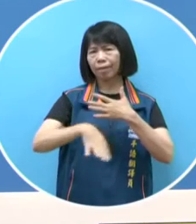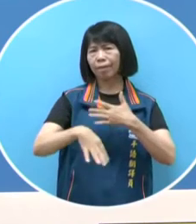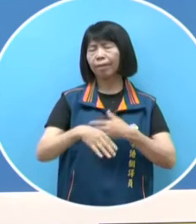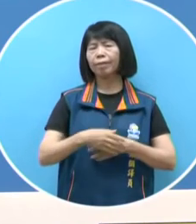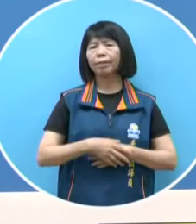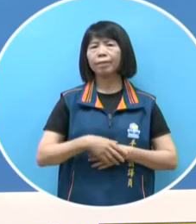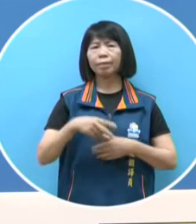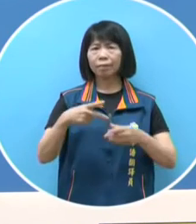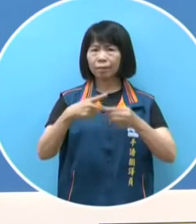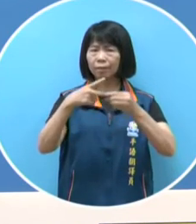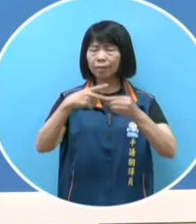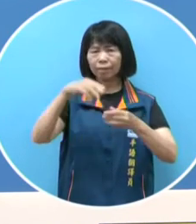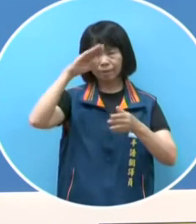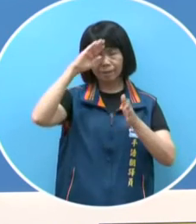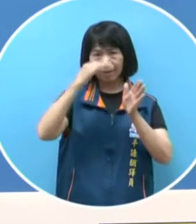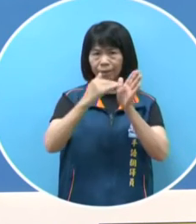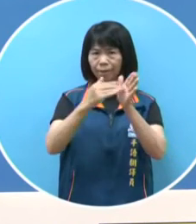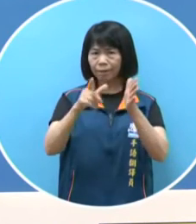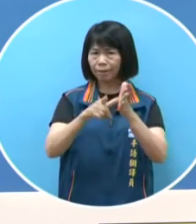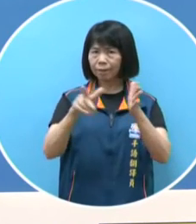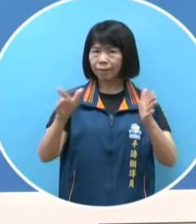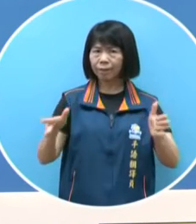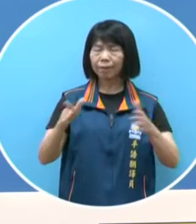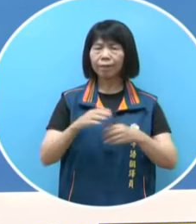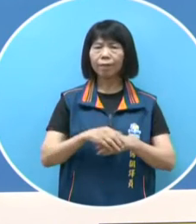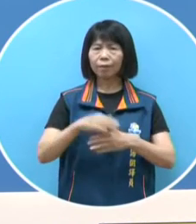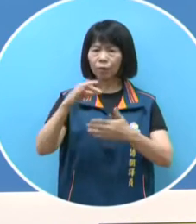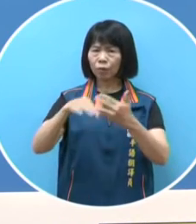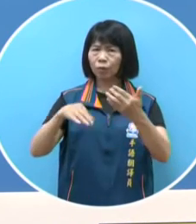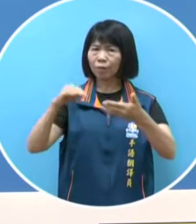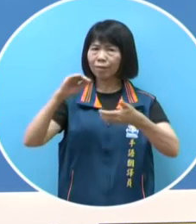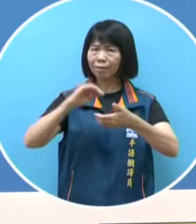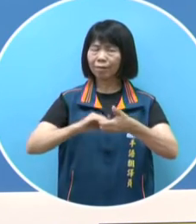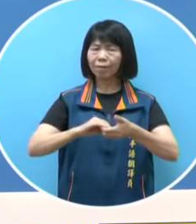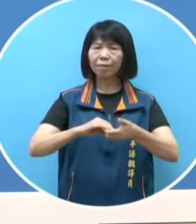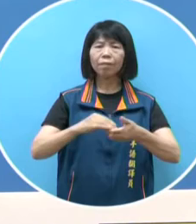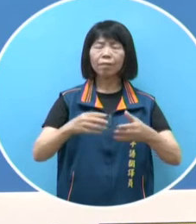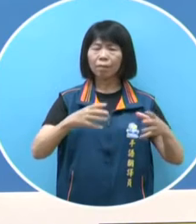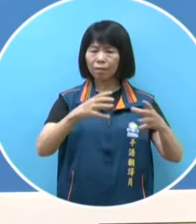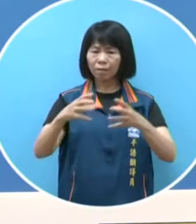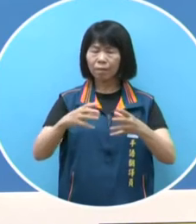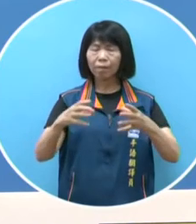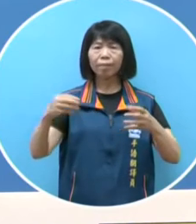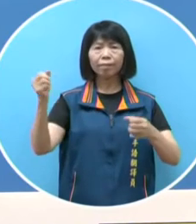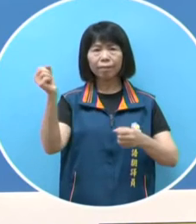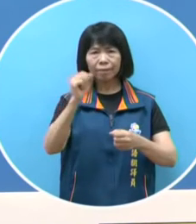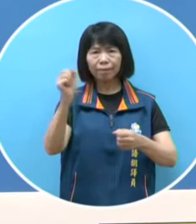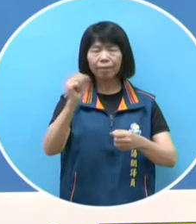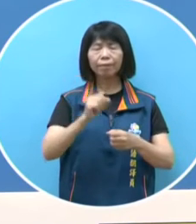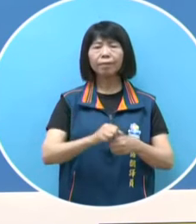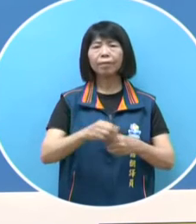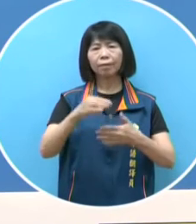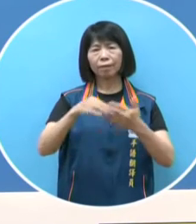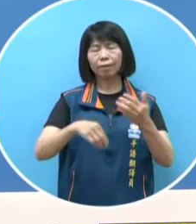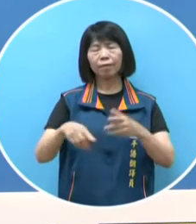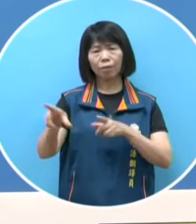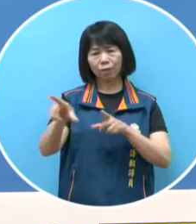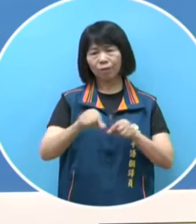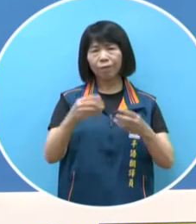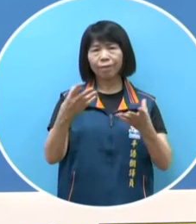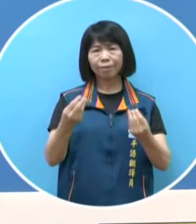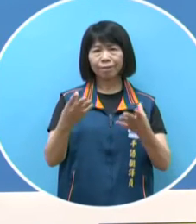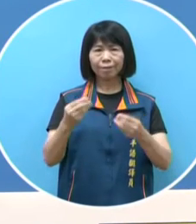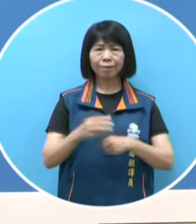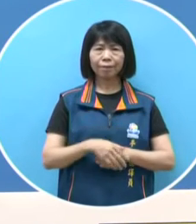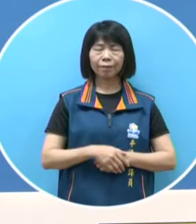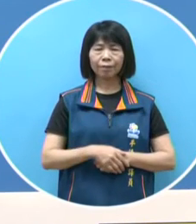疫情期间没有遵守不群聚的规则，所以在